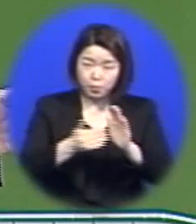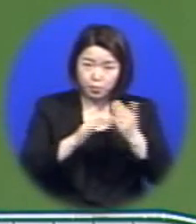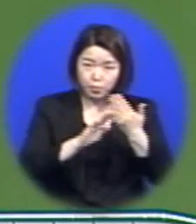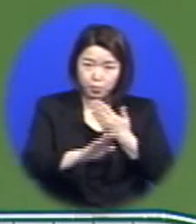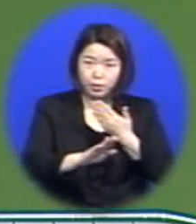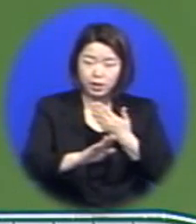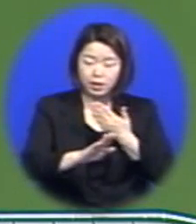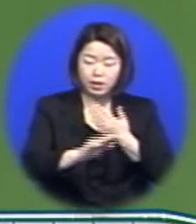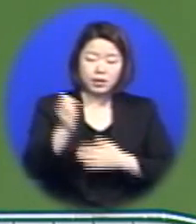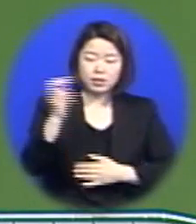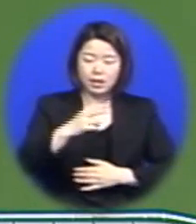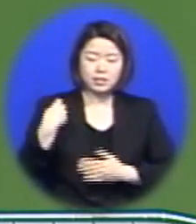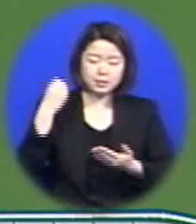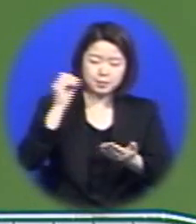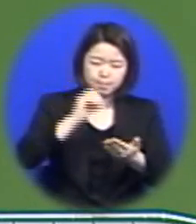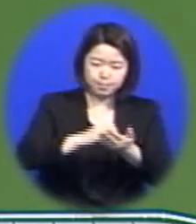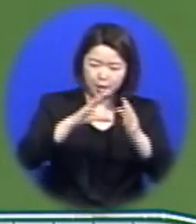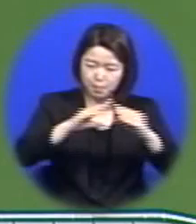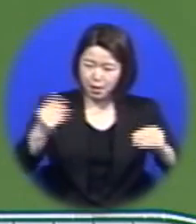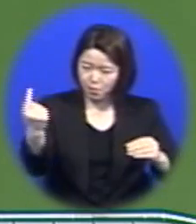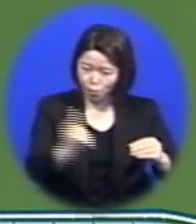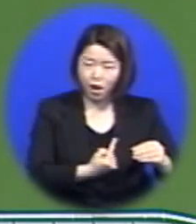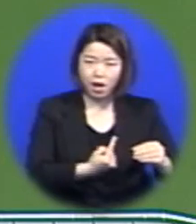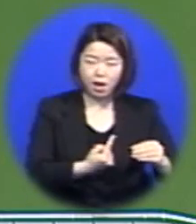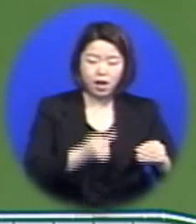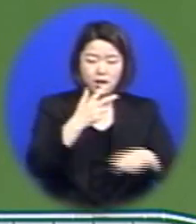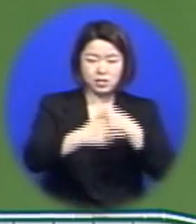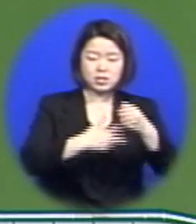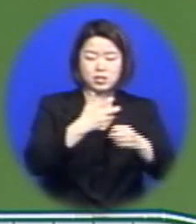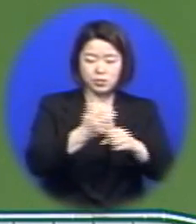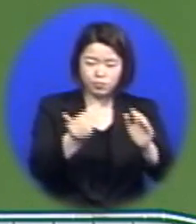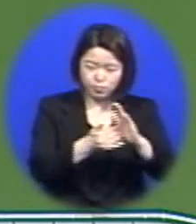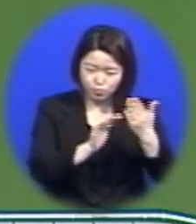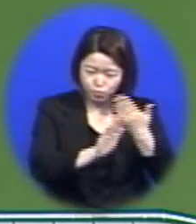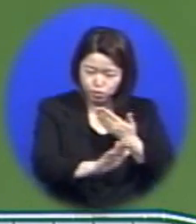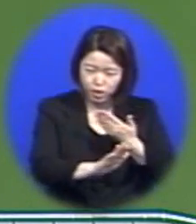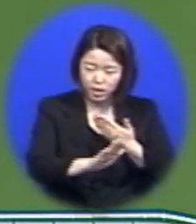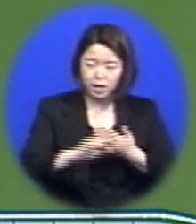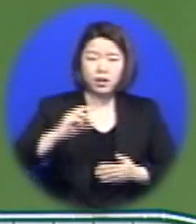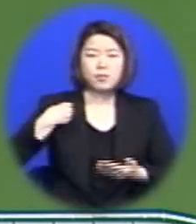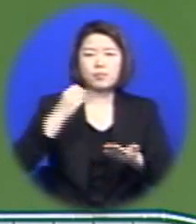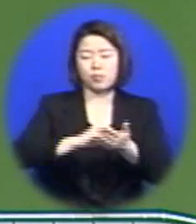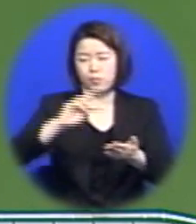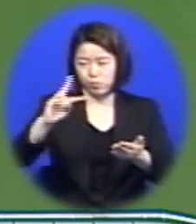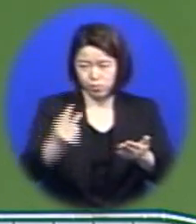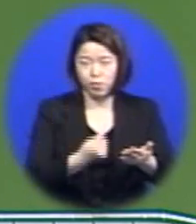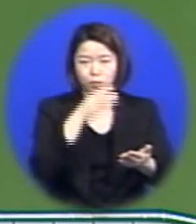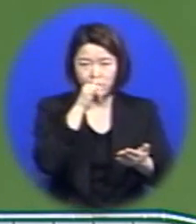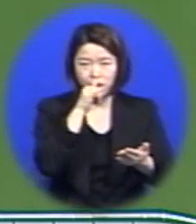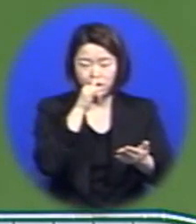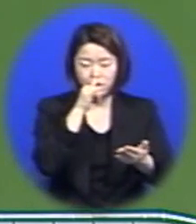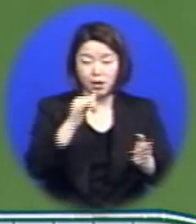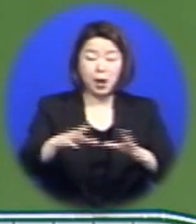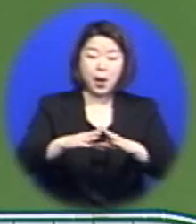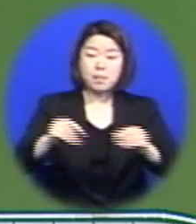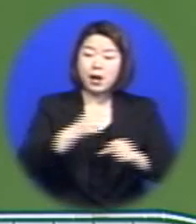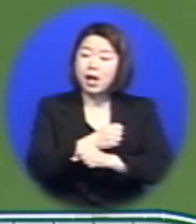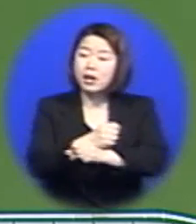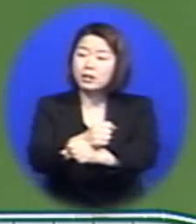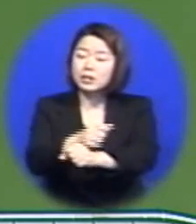바벨론에 돌아와요 70년이 지난 다음입니다 바벨론에 끌려갔던 자들은 돌아온게